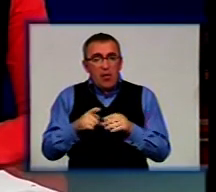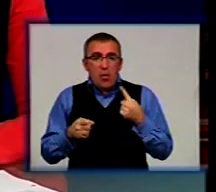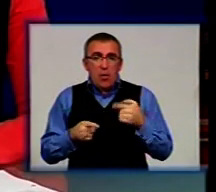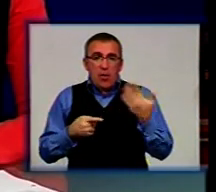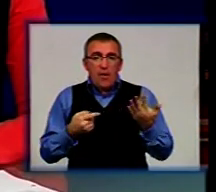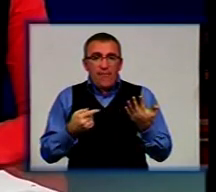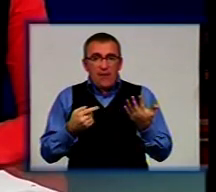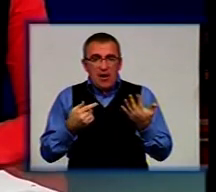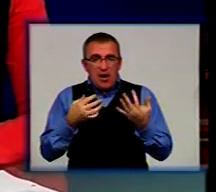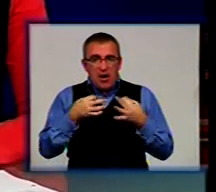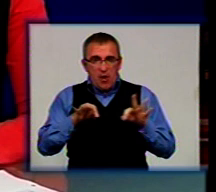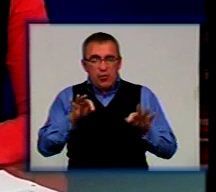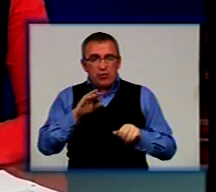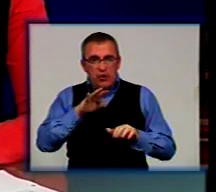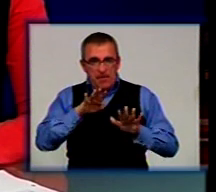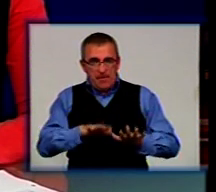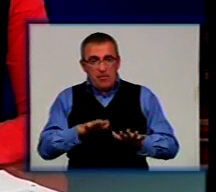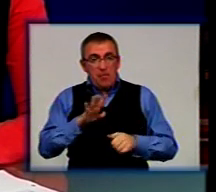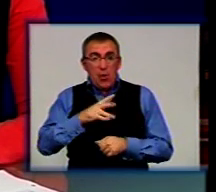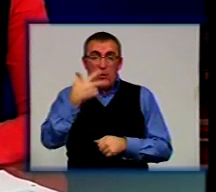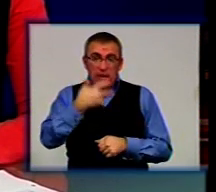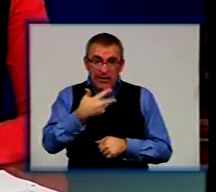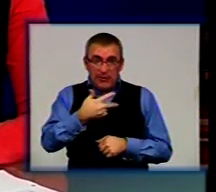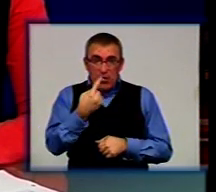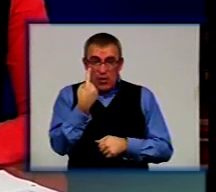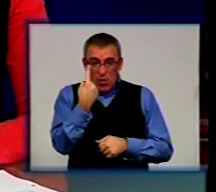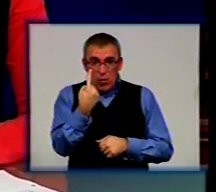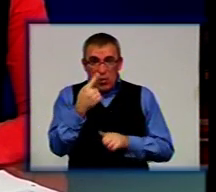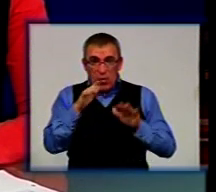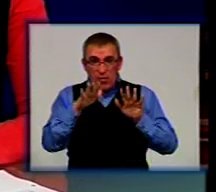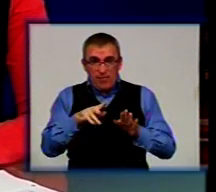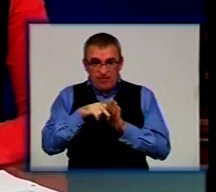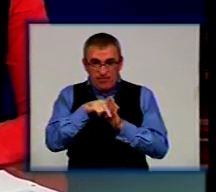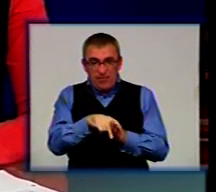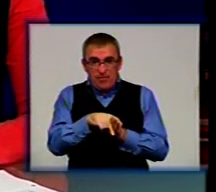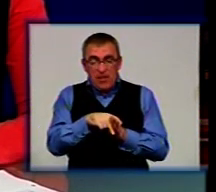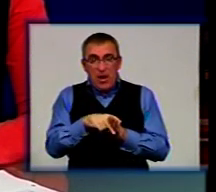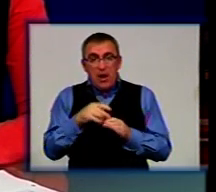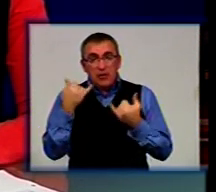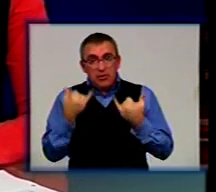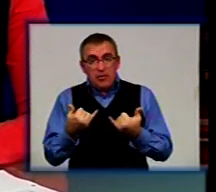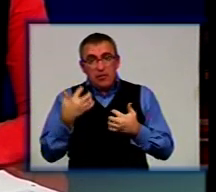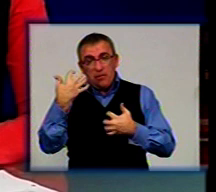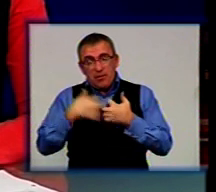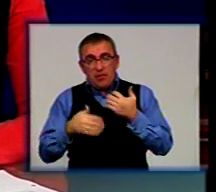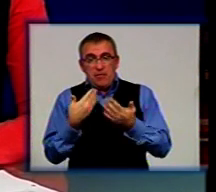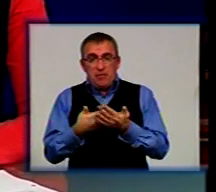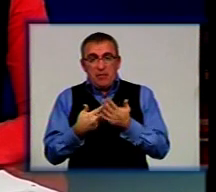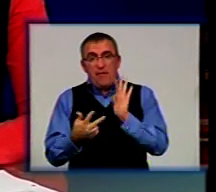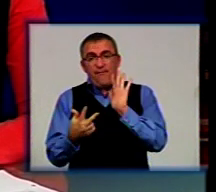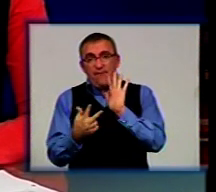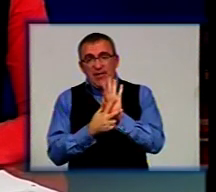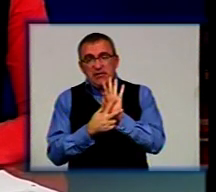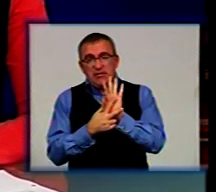вільне робоче місце. Якщо на початок року було 30 чоловік на навантаження на одне робоче місце, зараз середній показник